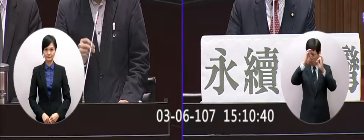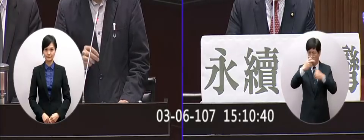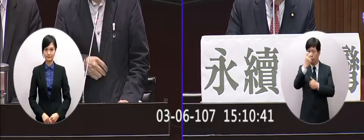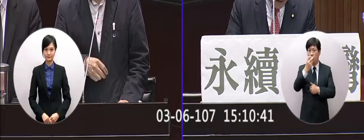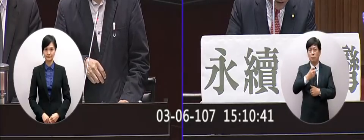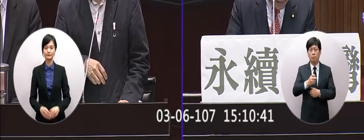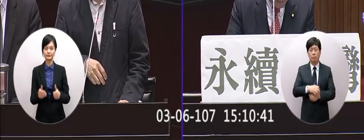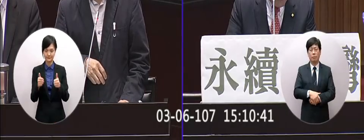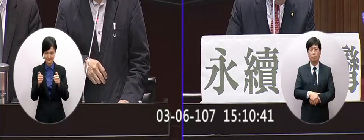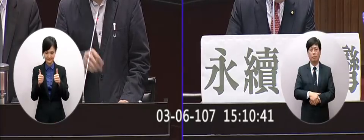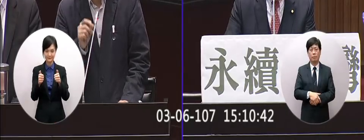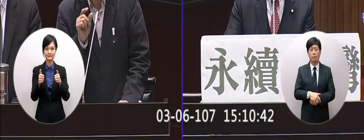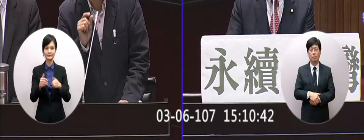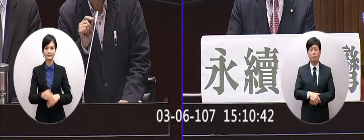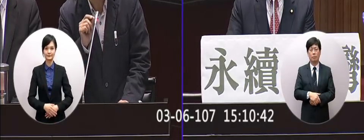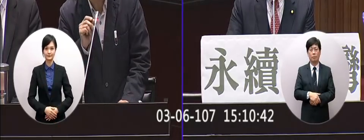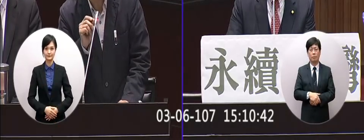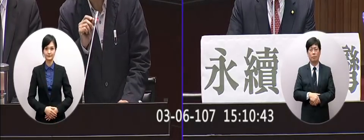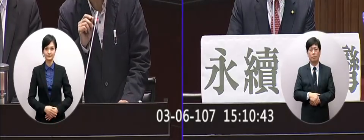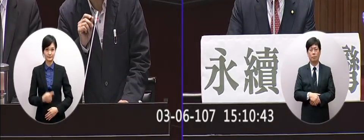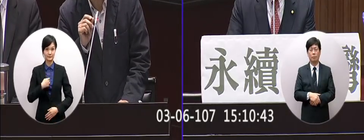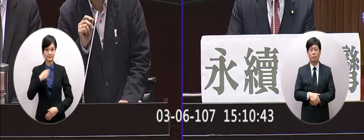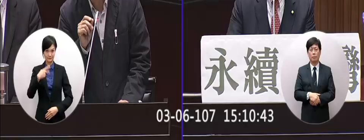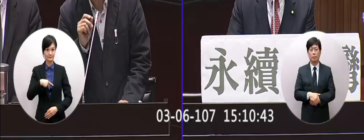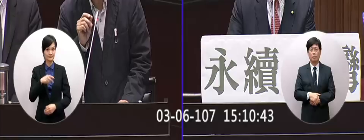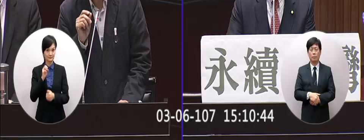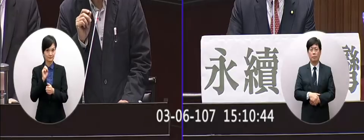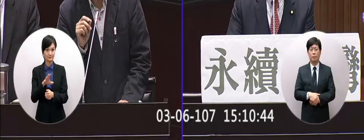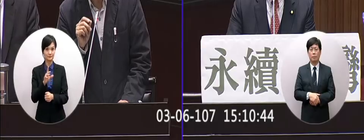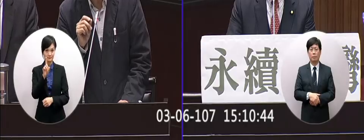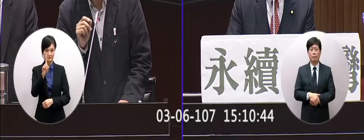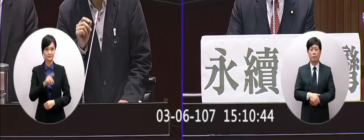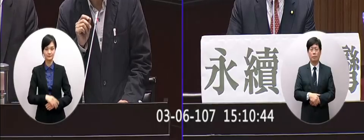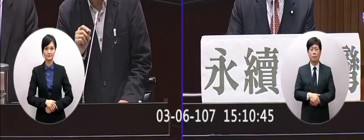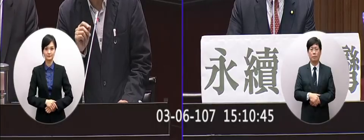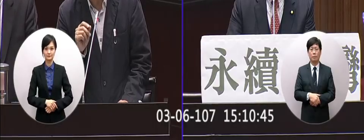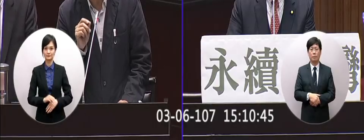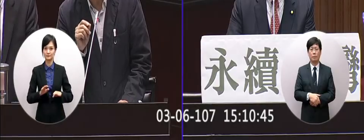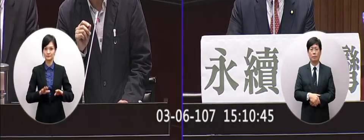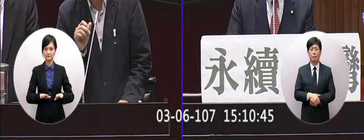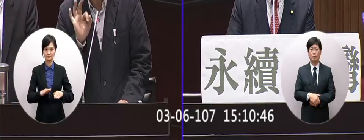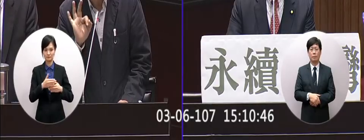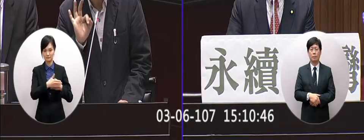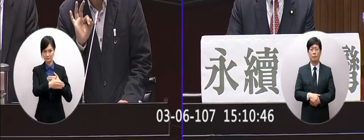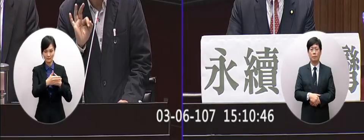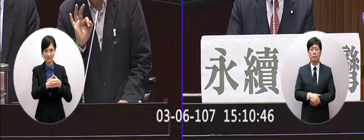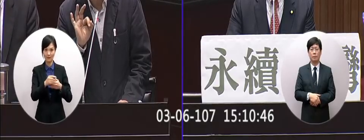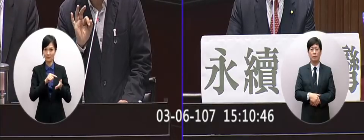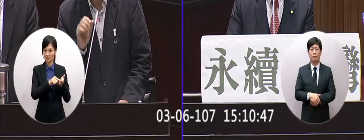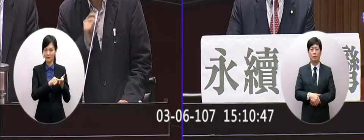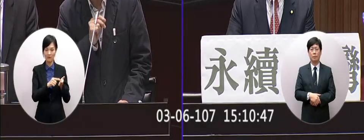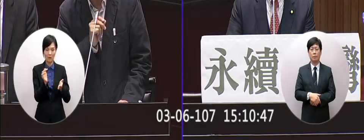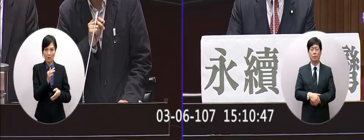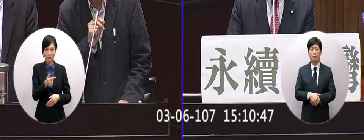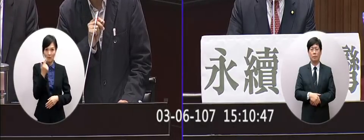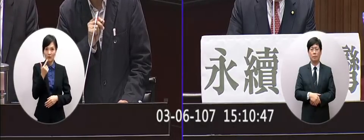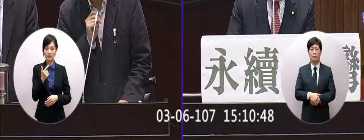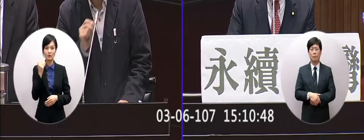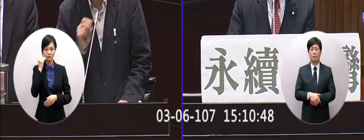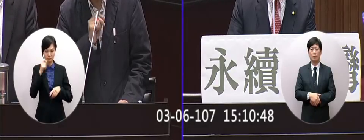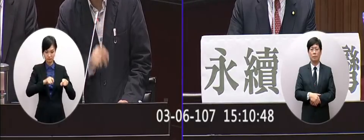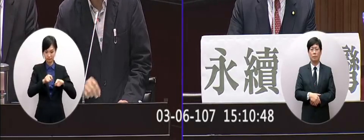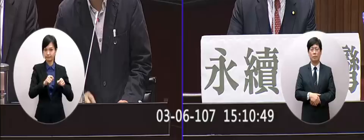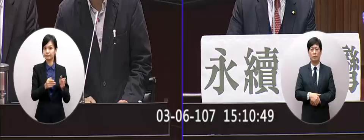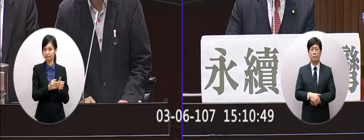也是该检讨的时候。 谢谢谢谢。那尤其我有一点特别提醒，就是说，确实现在的程序很快，3个礼拜，只要计划写